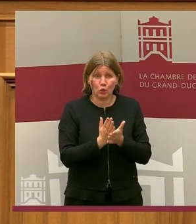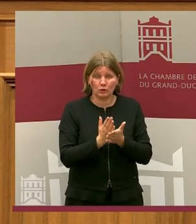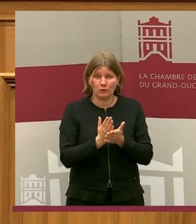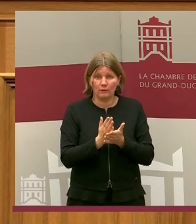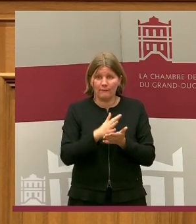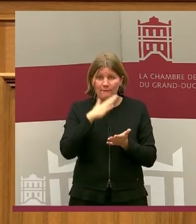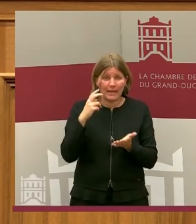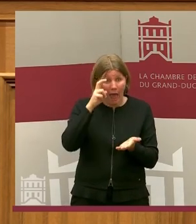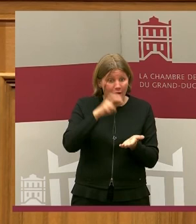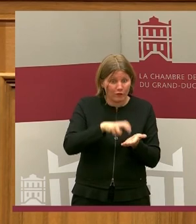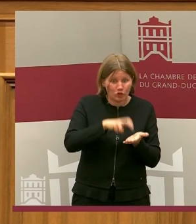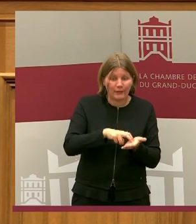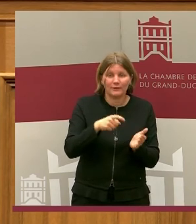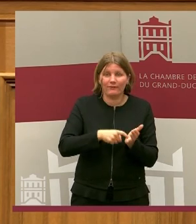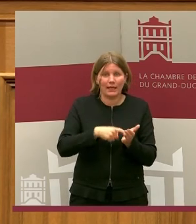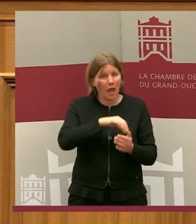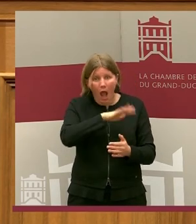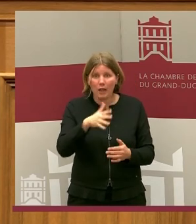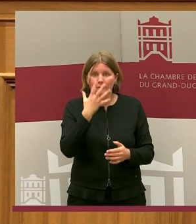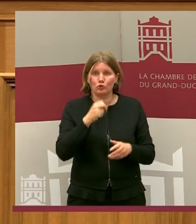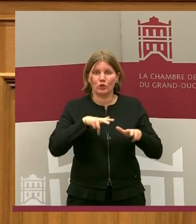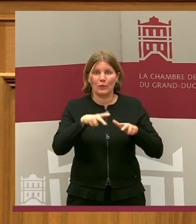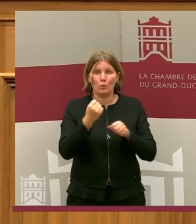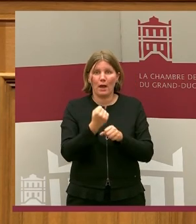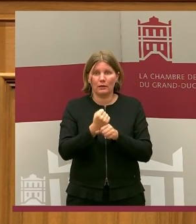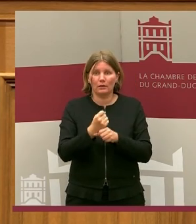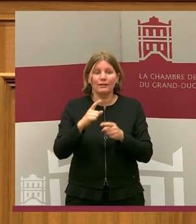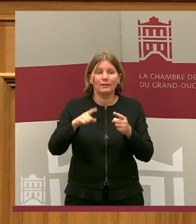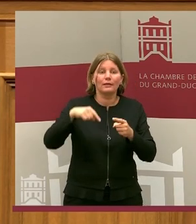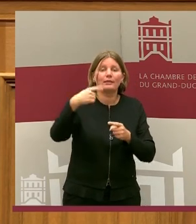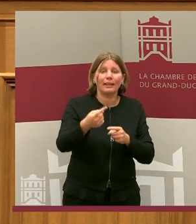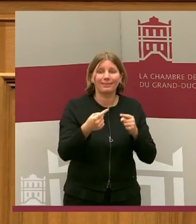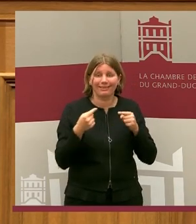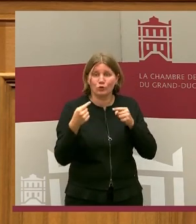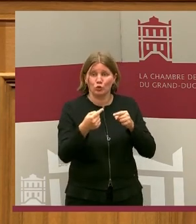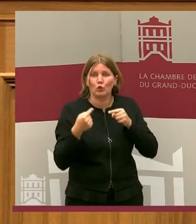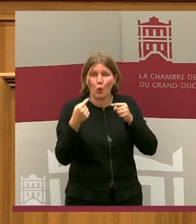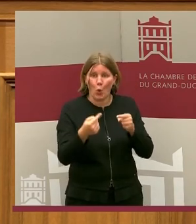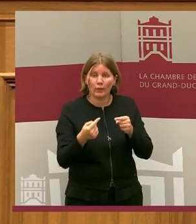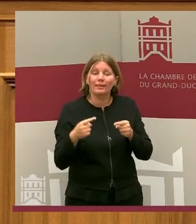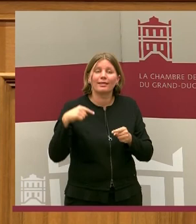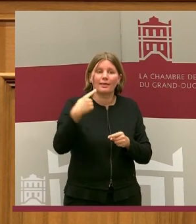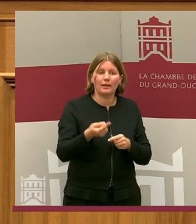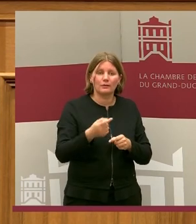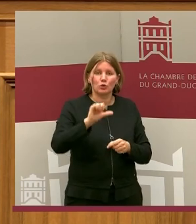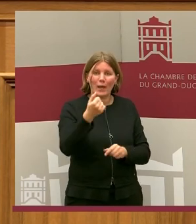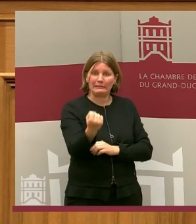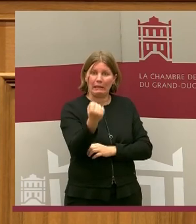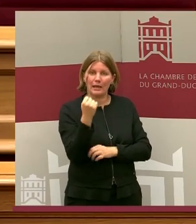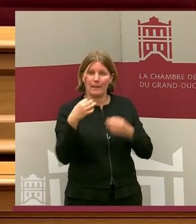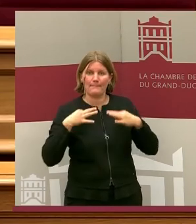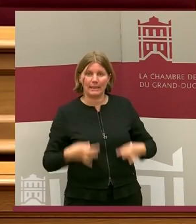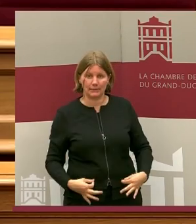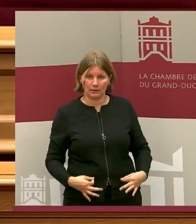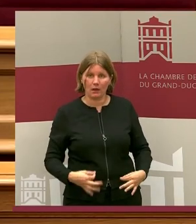treffen, weil das ja alles sehr für die Regierung will machen. Du, wie wir hier nur diskutieren tun, hat als ersten Energieminister